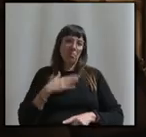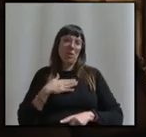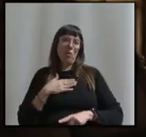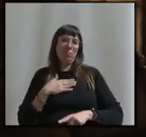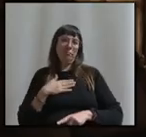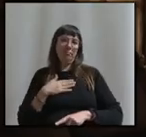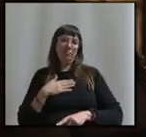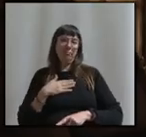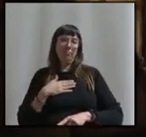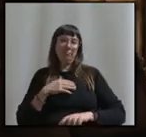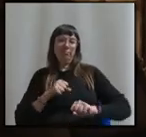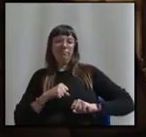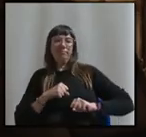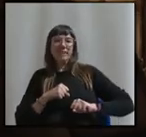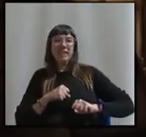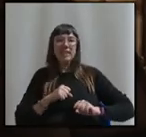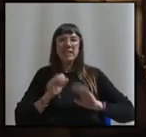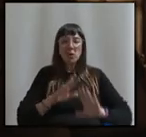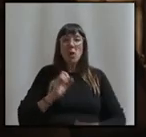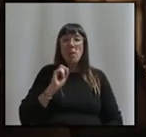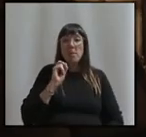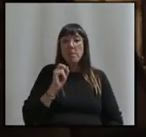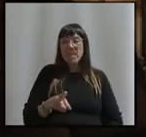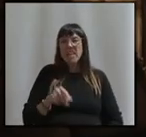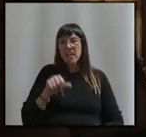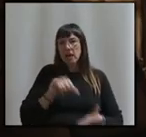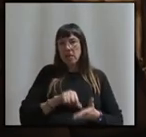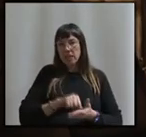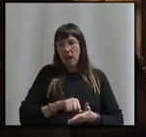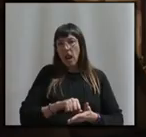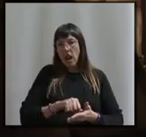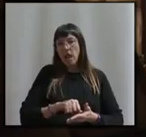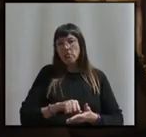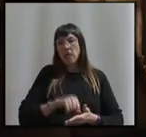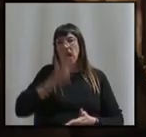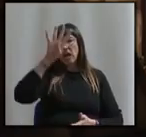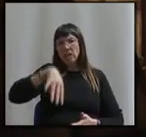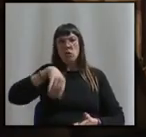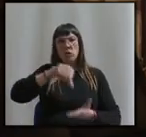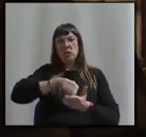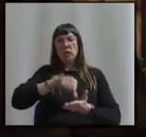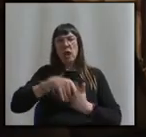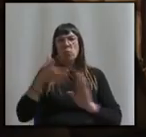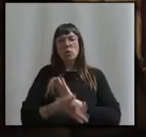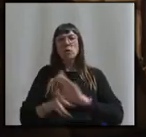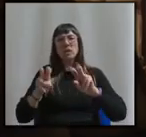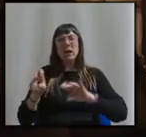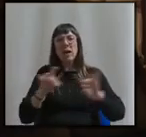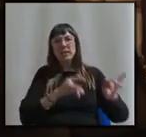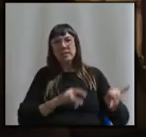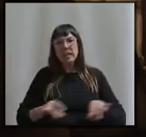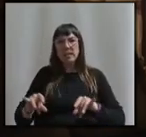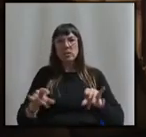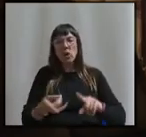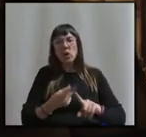triar, indiscutiblement Vic seria la capital de la Catalunya Central, ja que els temes territorials mouen passions i la